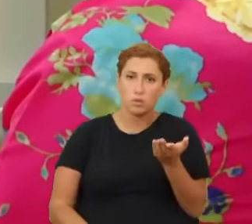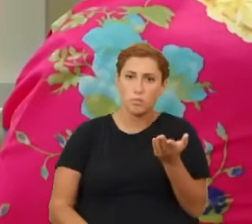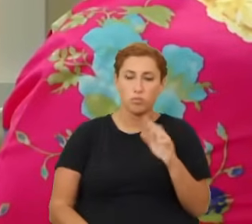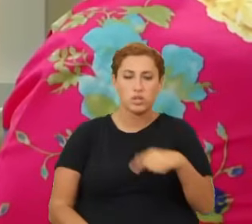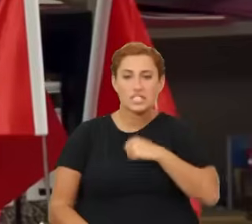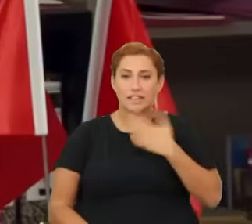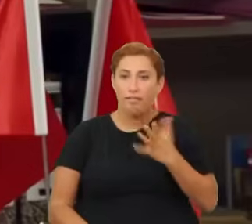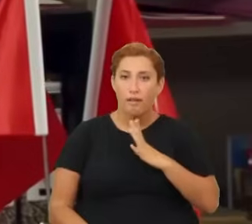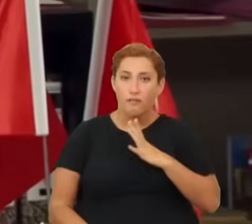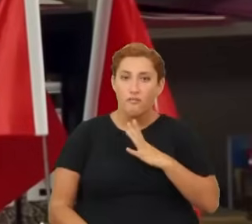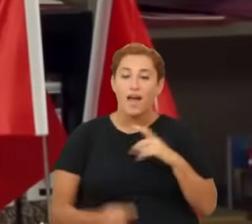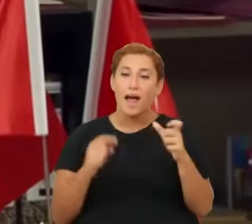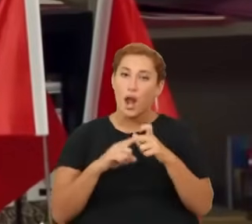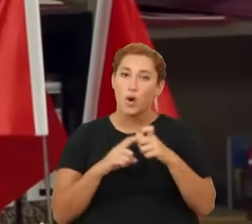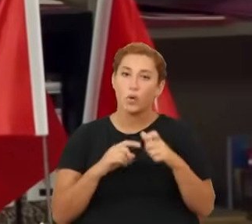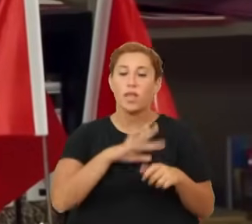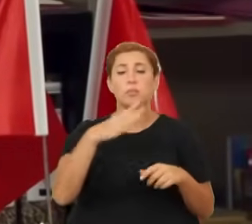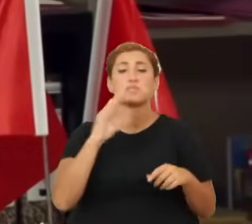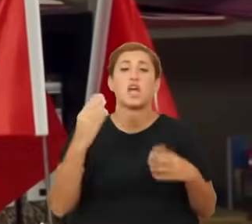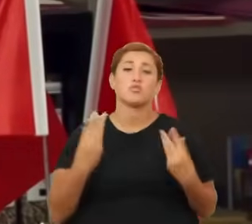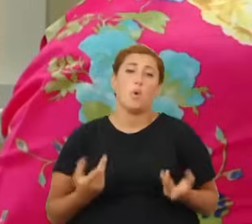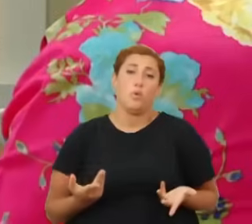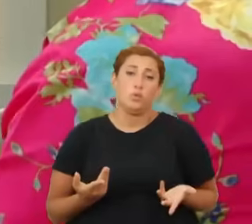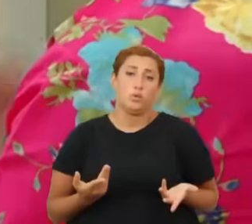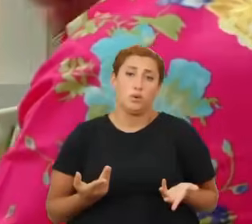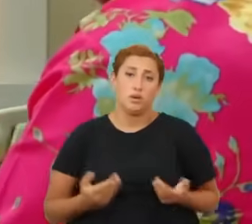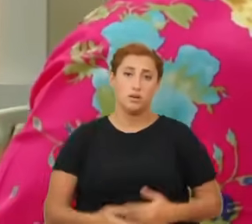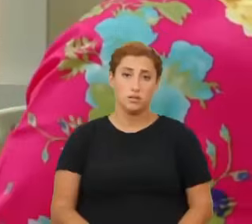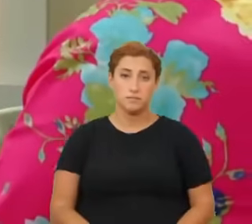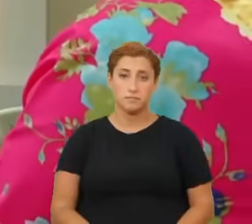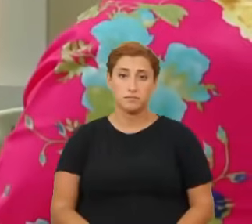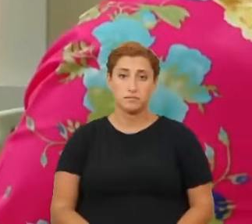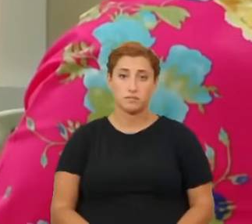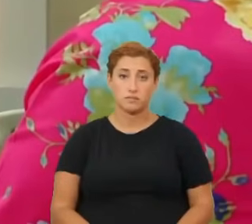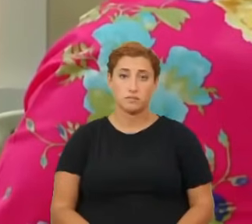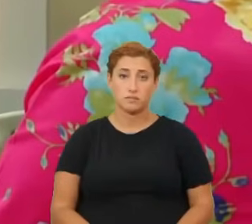Burada kızılacak ne var? Ergun hepimiz genç olduk ya.